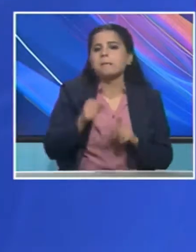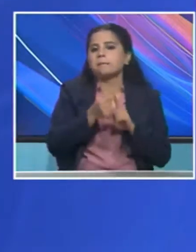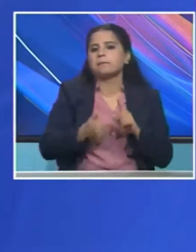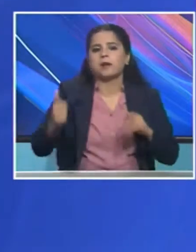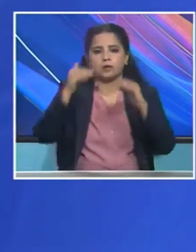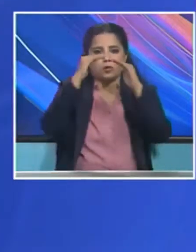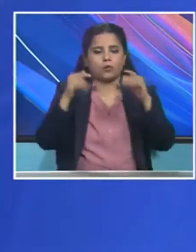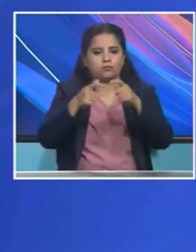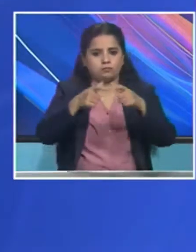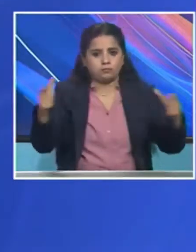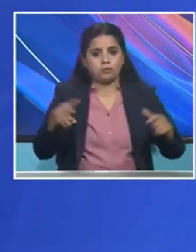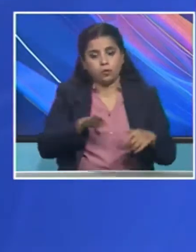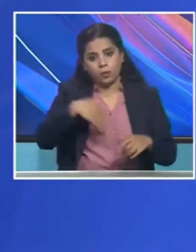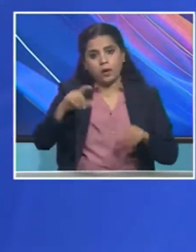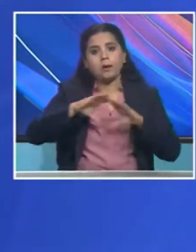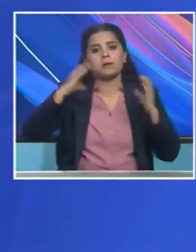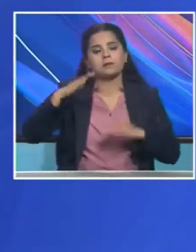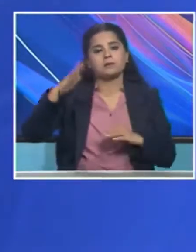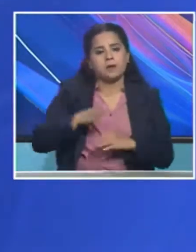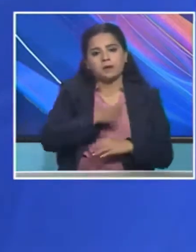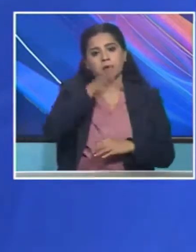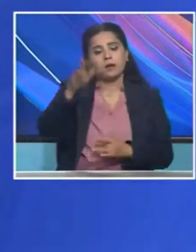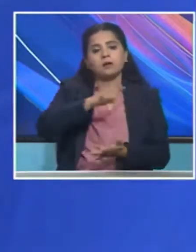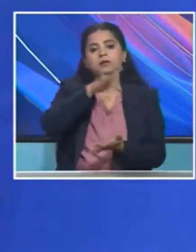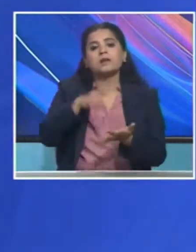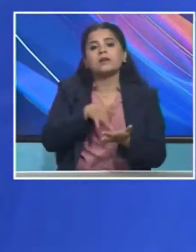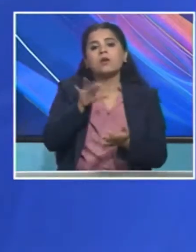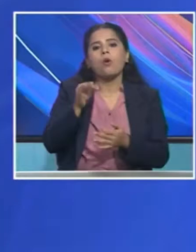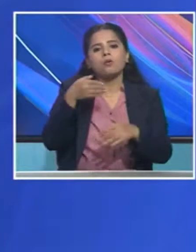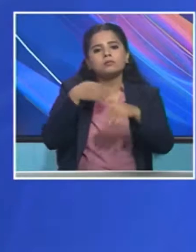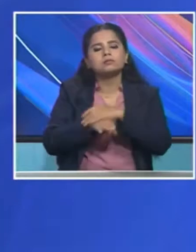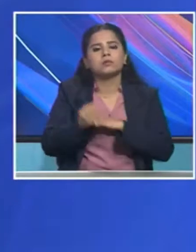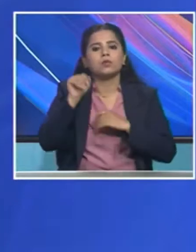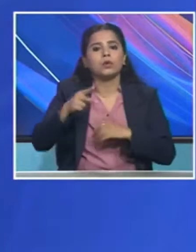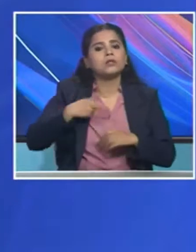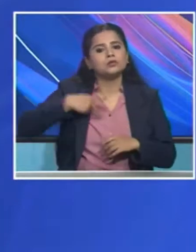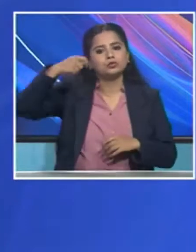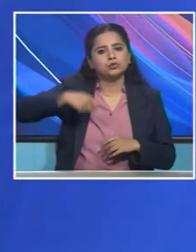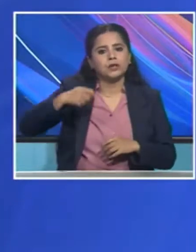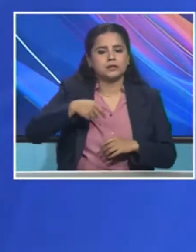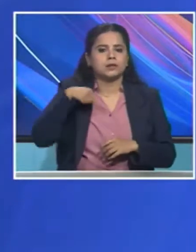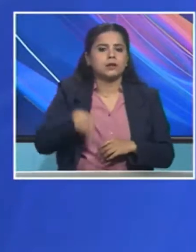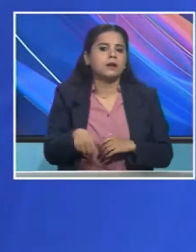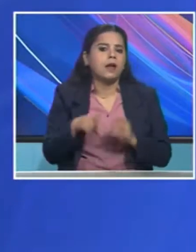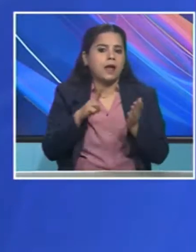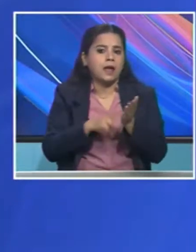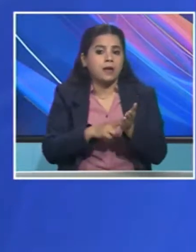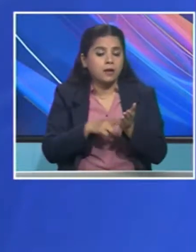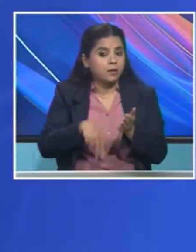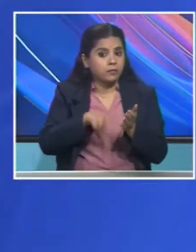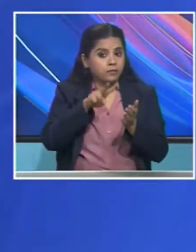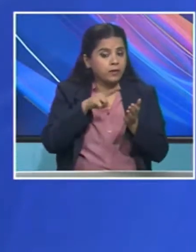बाद संसद भवन के केंद्रीय कक्ष में देश के मुख्य न्यायाधीश जस्टिस एन.वी. रमन्ना